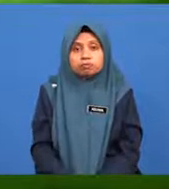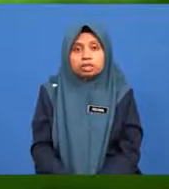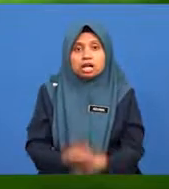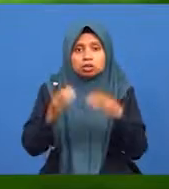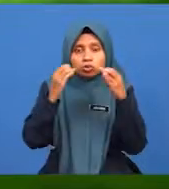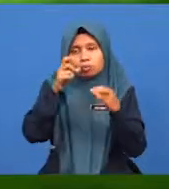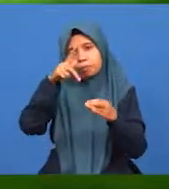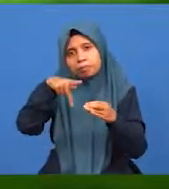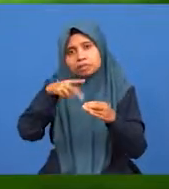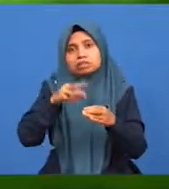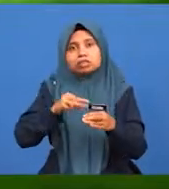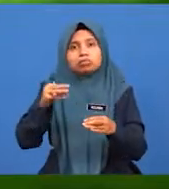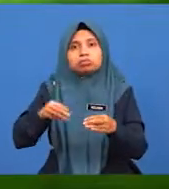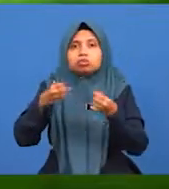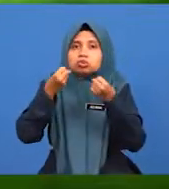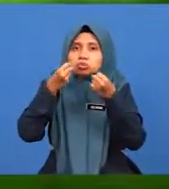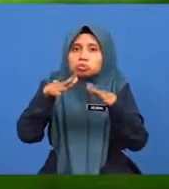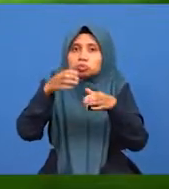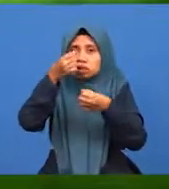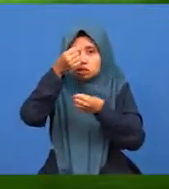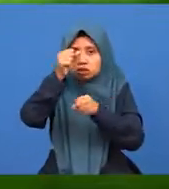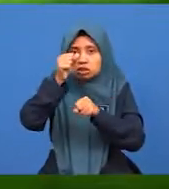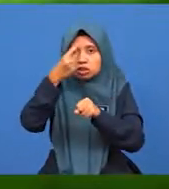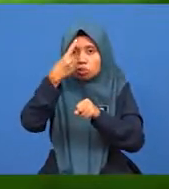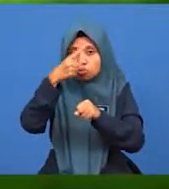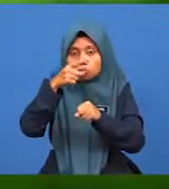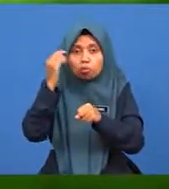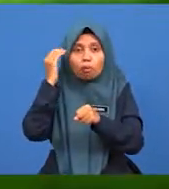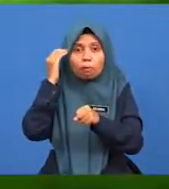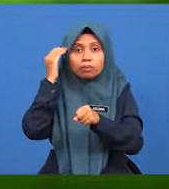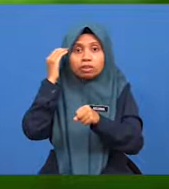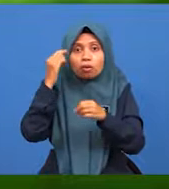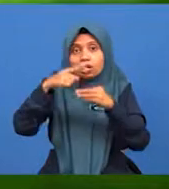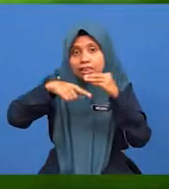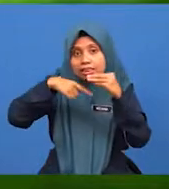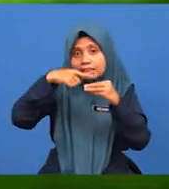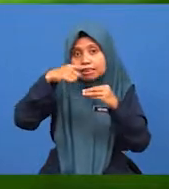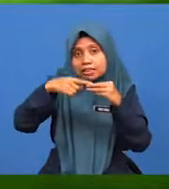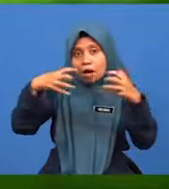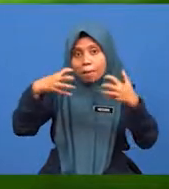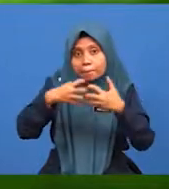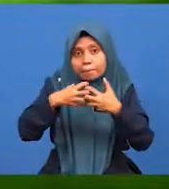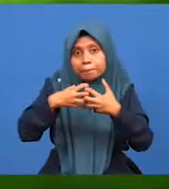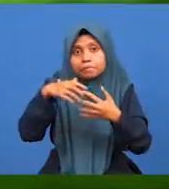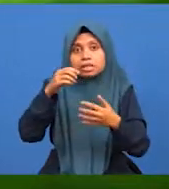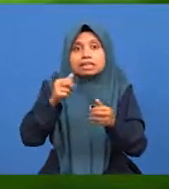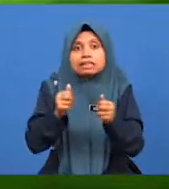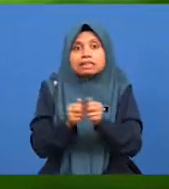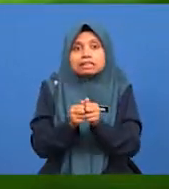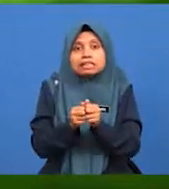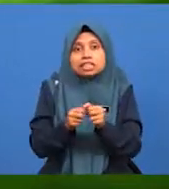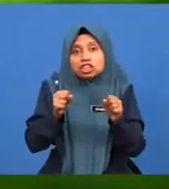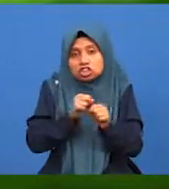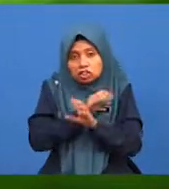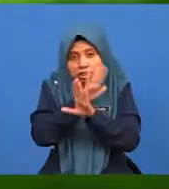Cikgu pasti murid-murid sudah bersedia untuk mengetahui tentang penjodoh bilangan dengan lebih